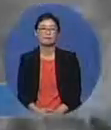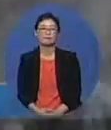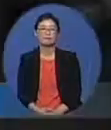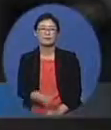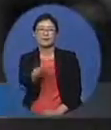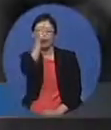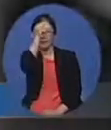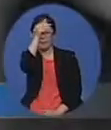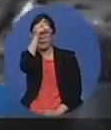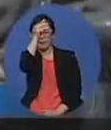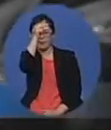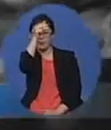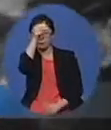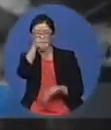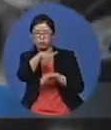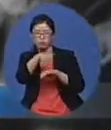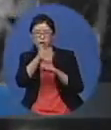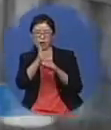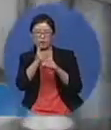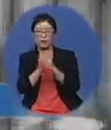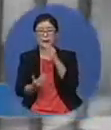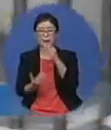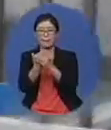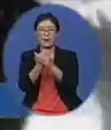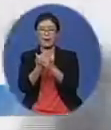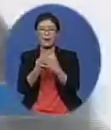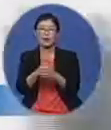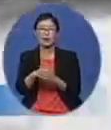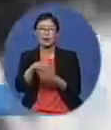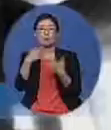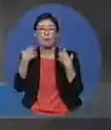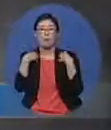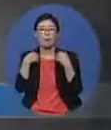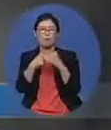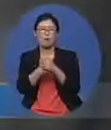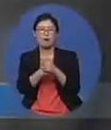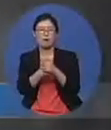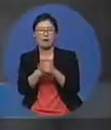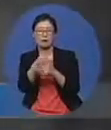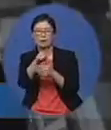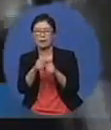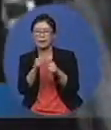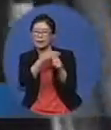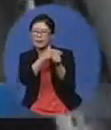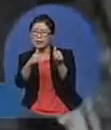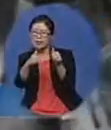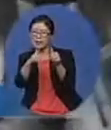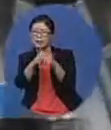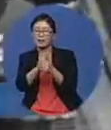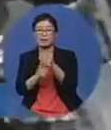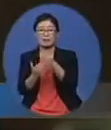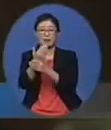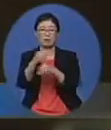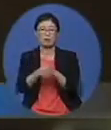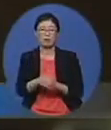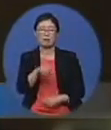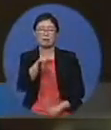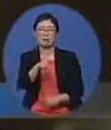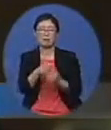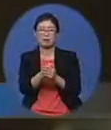경찰 작전 중에 벌어진 국가가 책임져야 할 살인사건. 진압 중에 철거민 박재호의 아들을